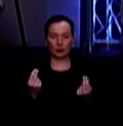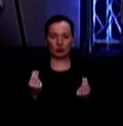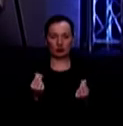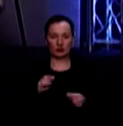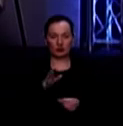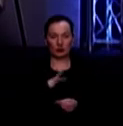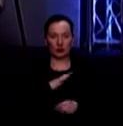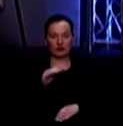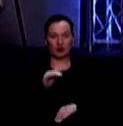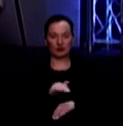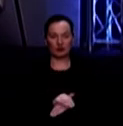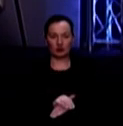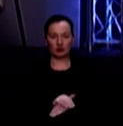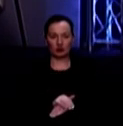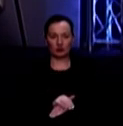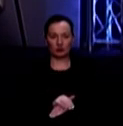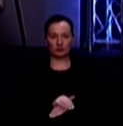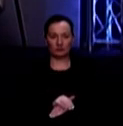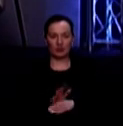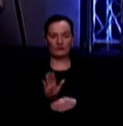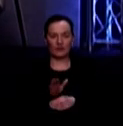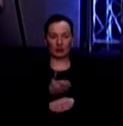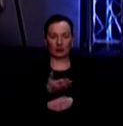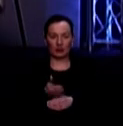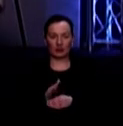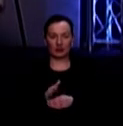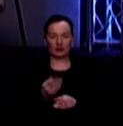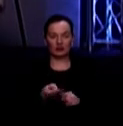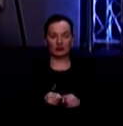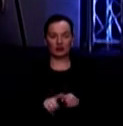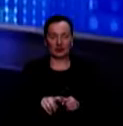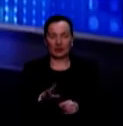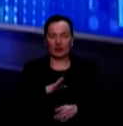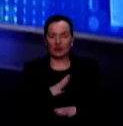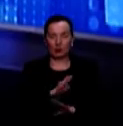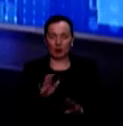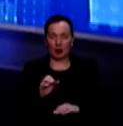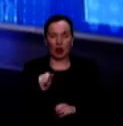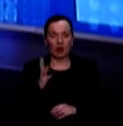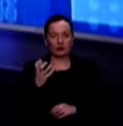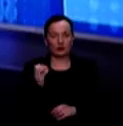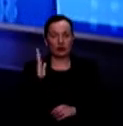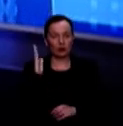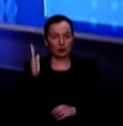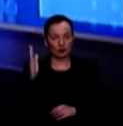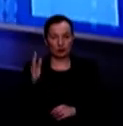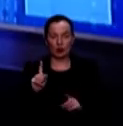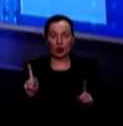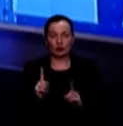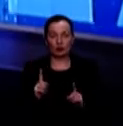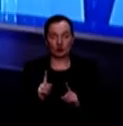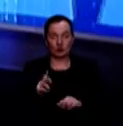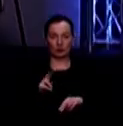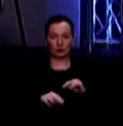поділені. Це ще не були, це будуть. Ну, будуть фактично поділені. між цими трьома напрямками. Що побудували в